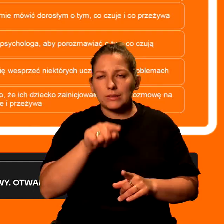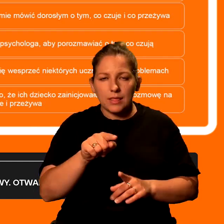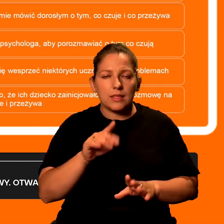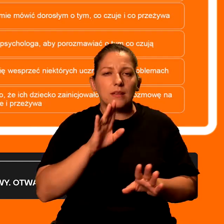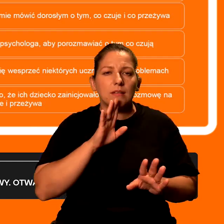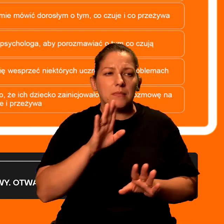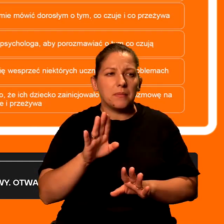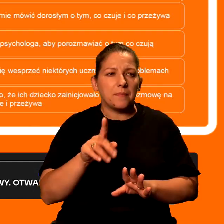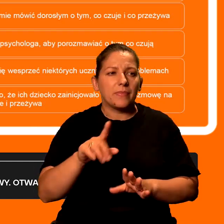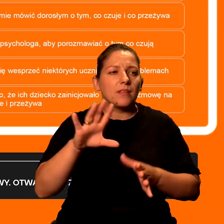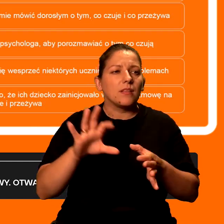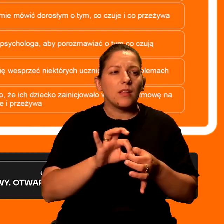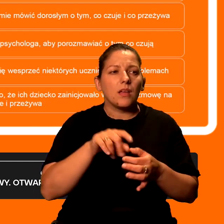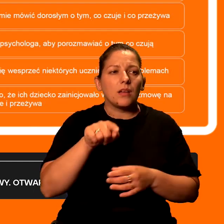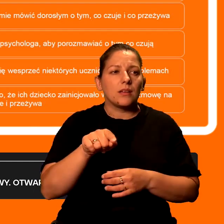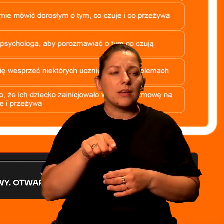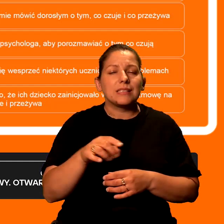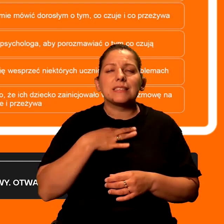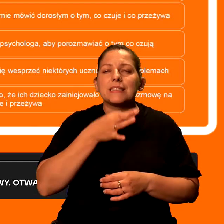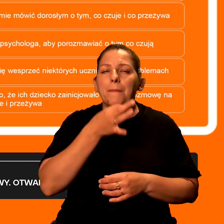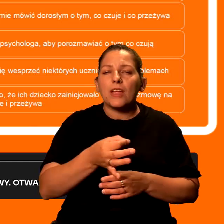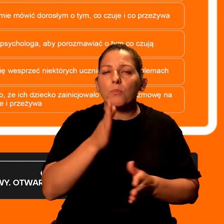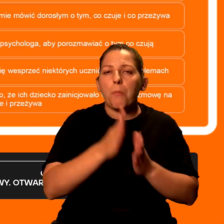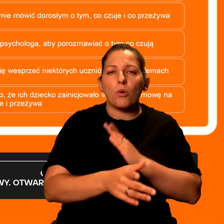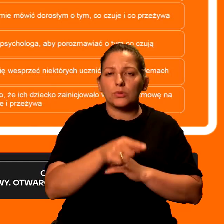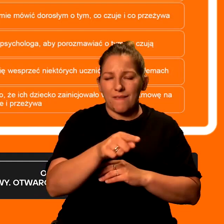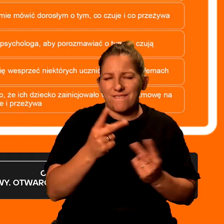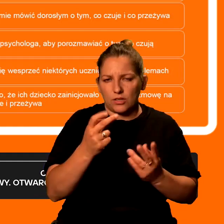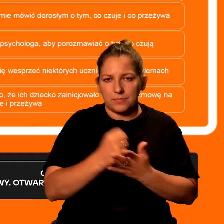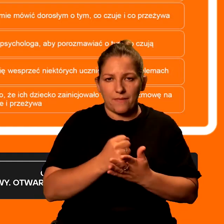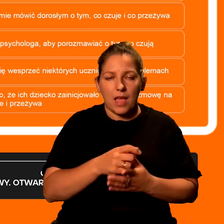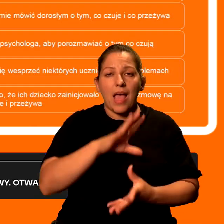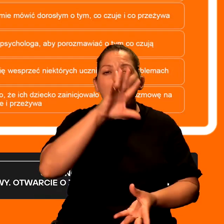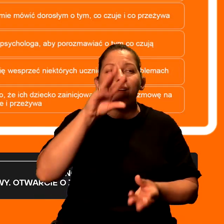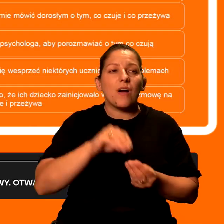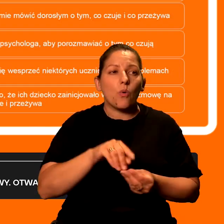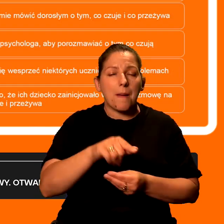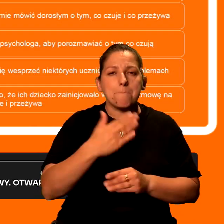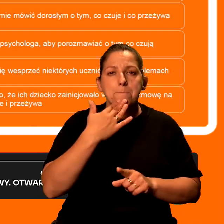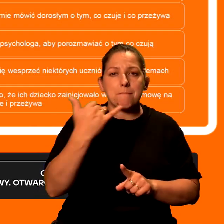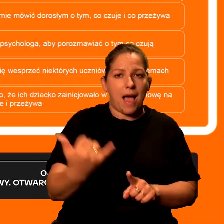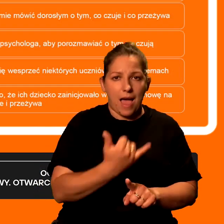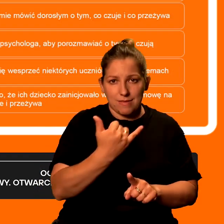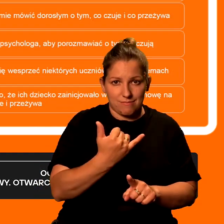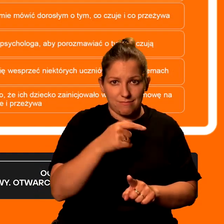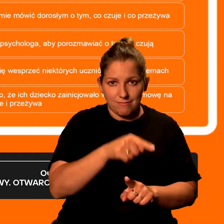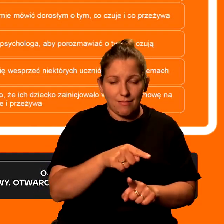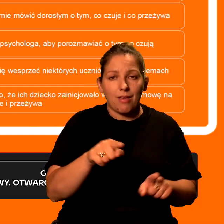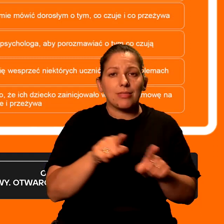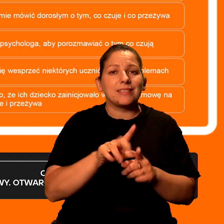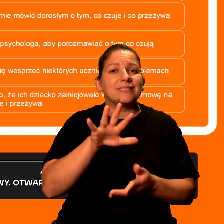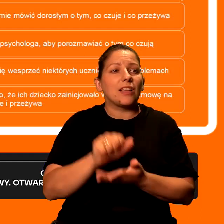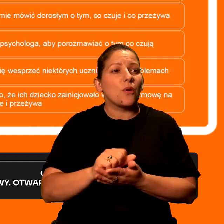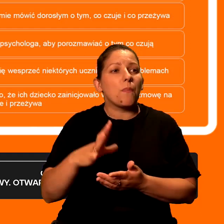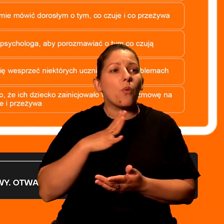wszystko dotyczy tego. Zapytaliśmy po prostu, i to jest ważna rzecz, ta ewaluacja się toczyła w maju, ona dotyczy również zajęć, które